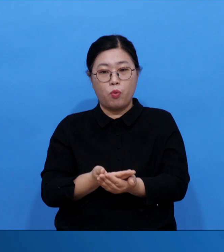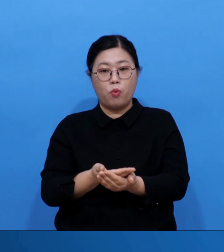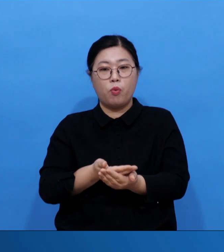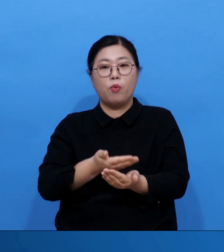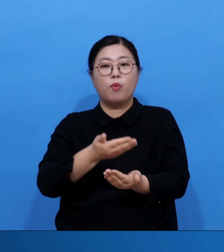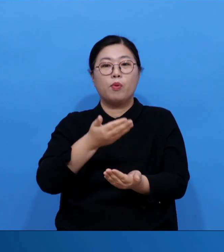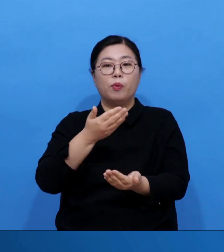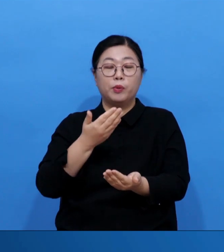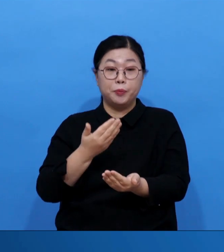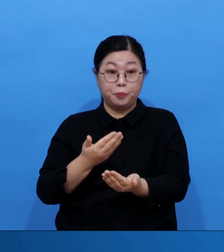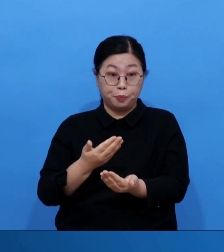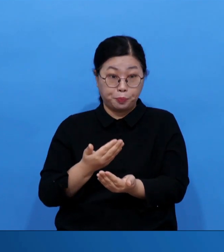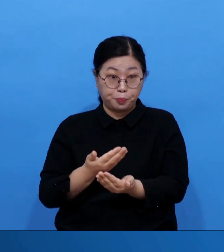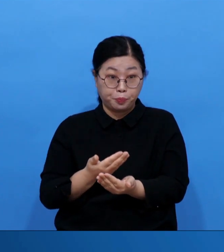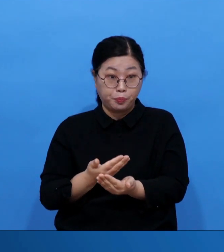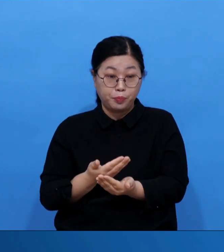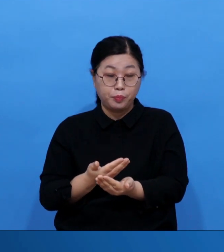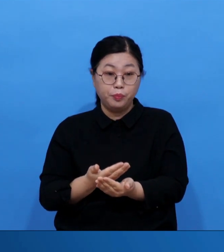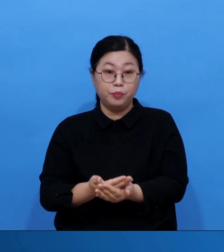덮으소서.